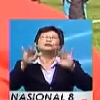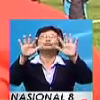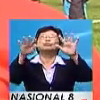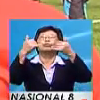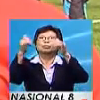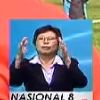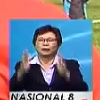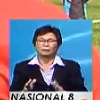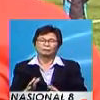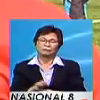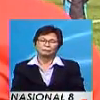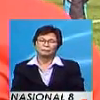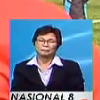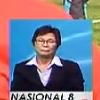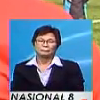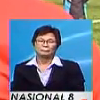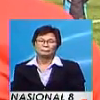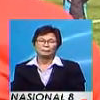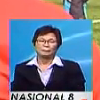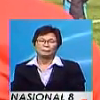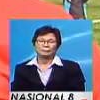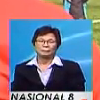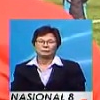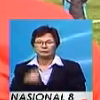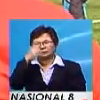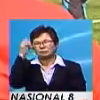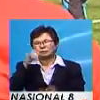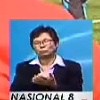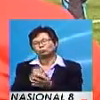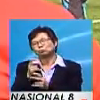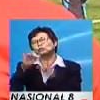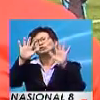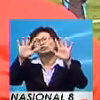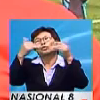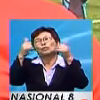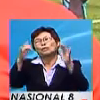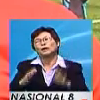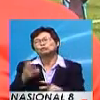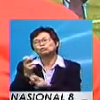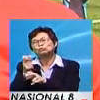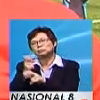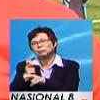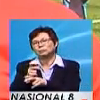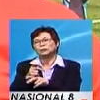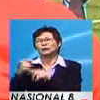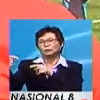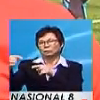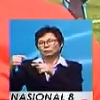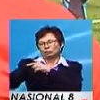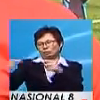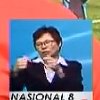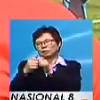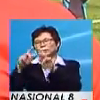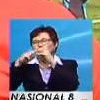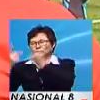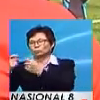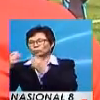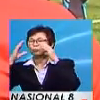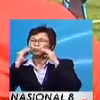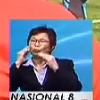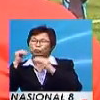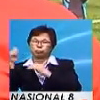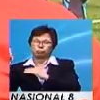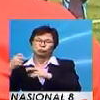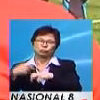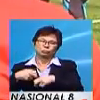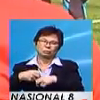pemain import kita jadi situasi tu agak menyukarkanlah bila bertemu dengan pasukan-pasukan yang experience macam KS kan Dan saya harap